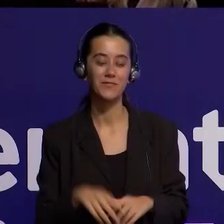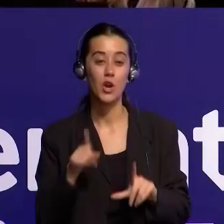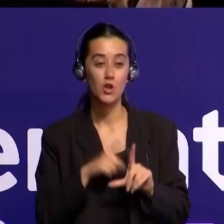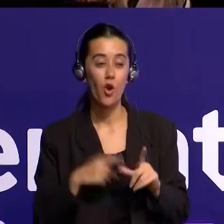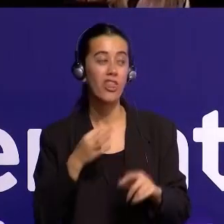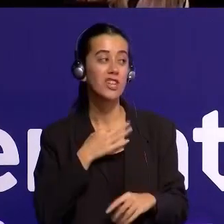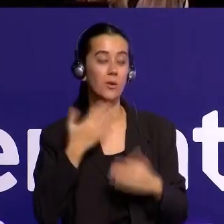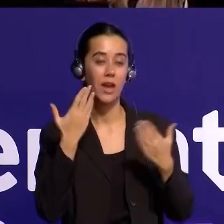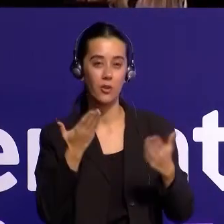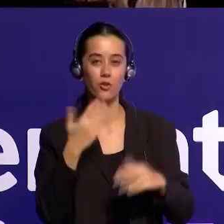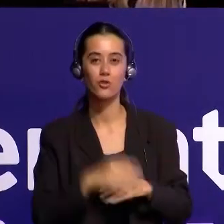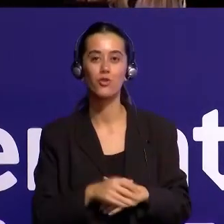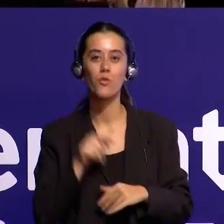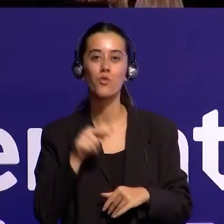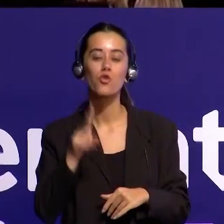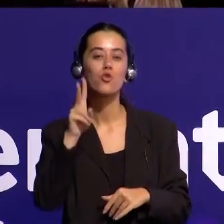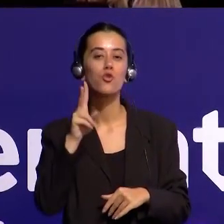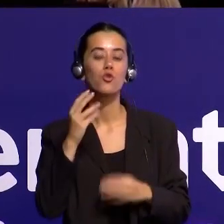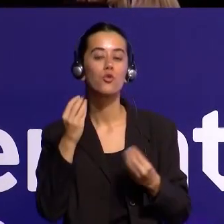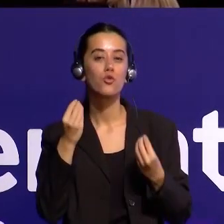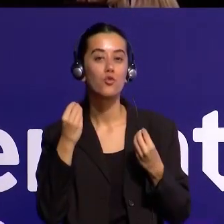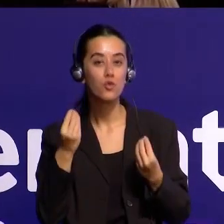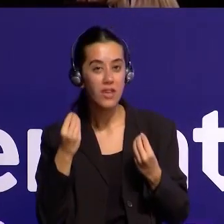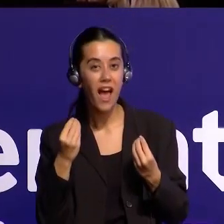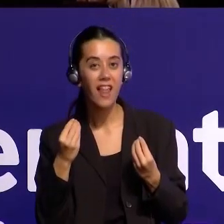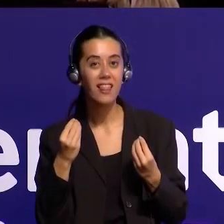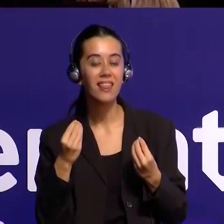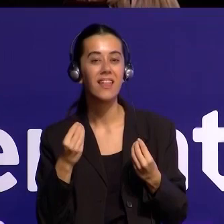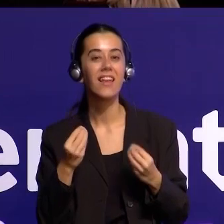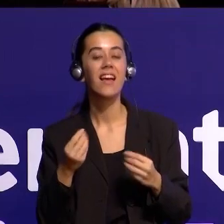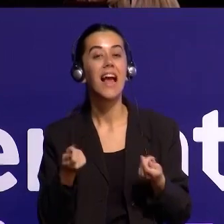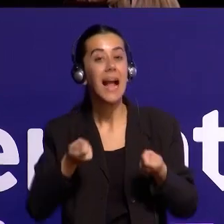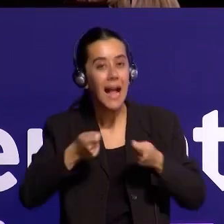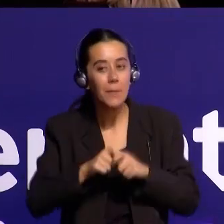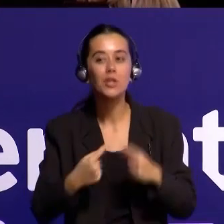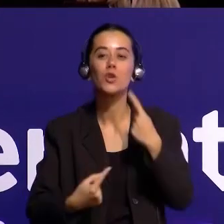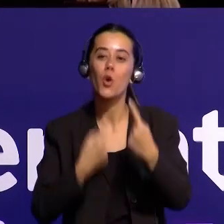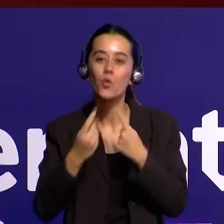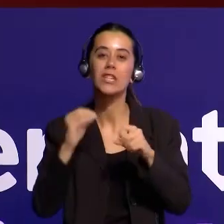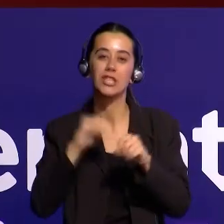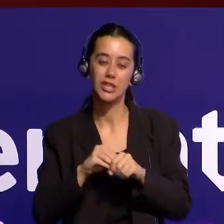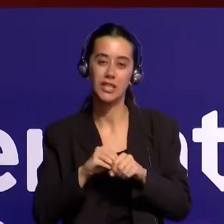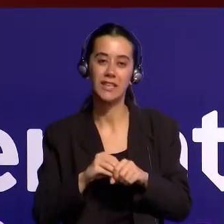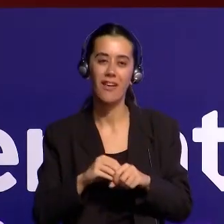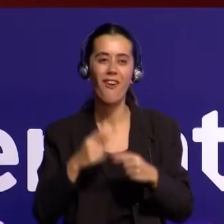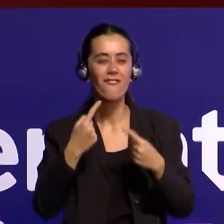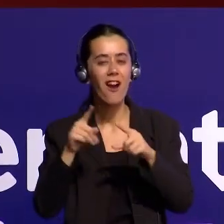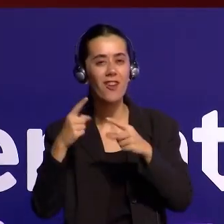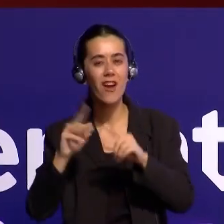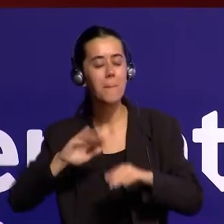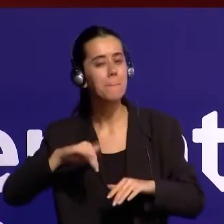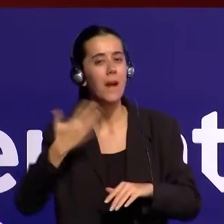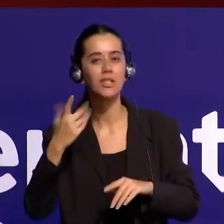John, çok teşekkür ediyoruz bu son derece içgörülü kapanış konuşmanız için. Bambaşka yepyeni bir